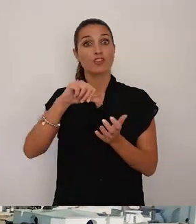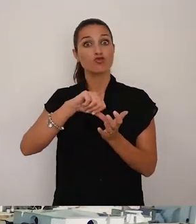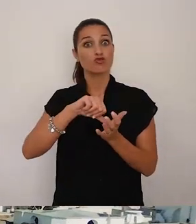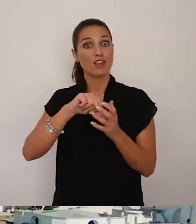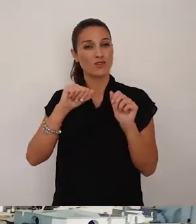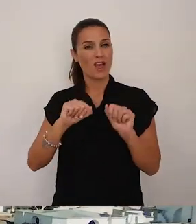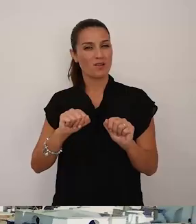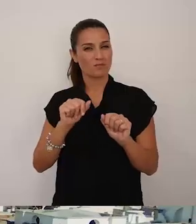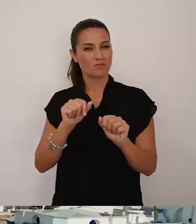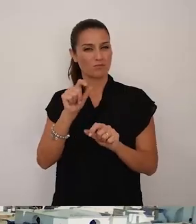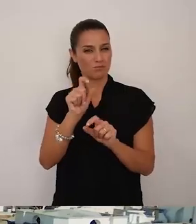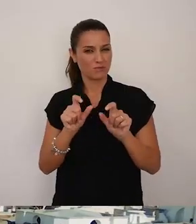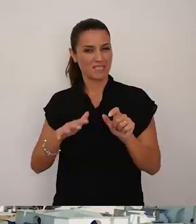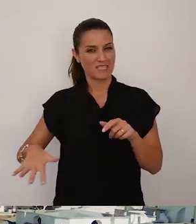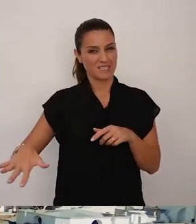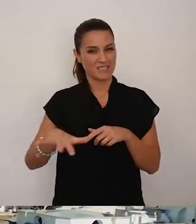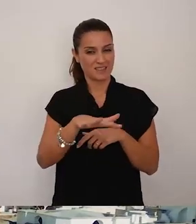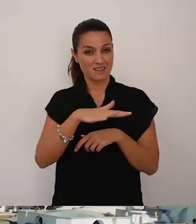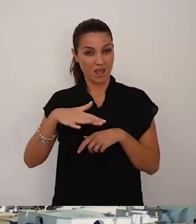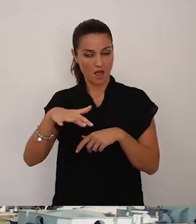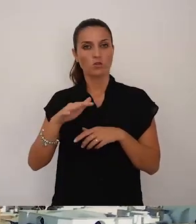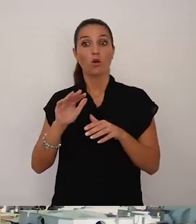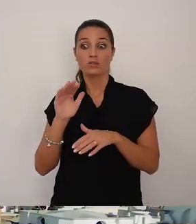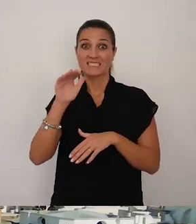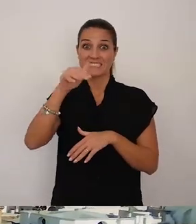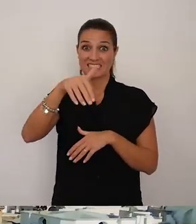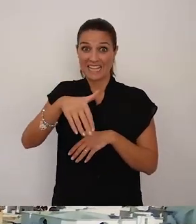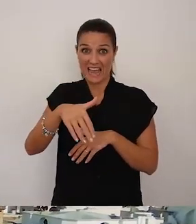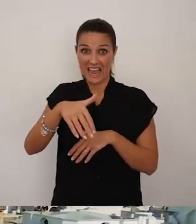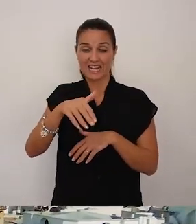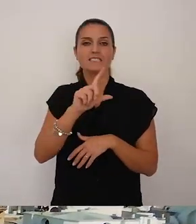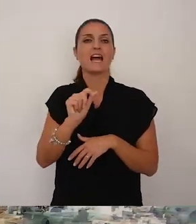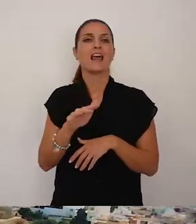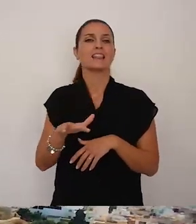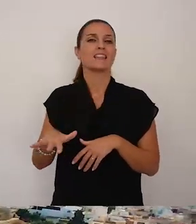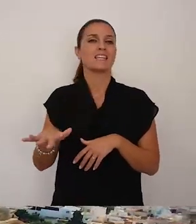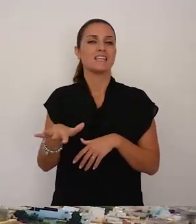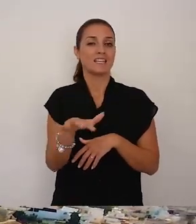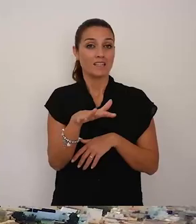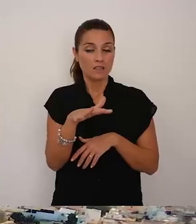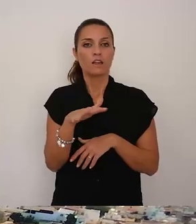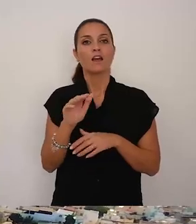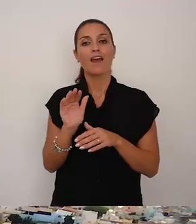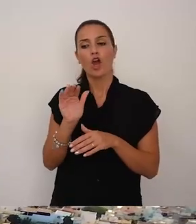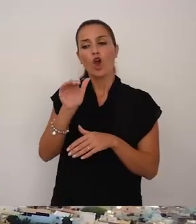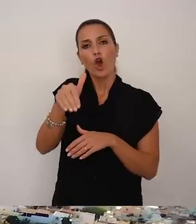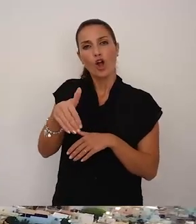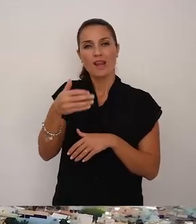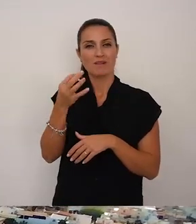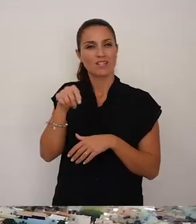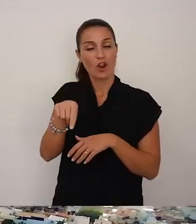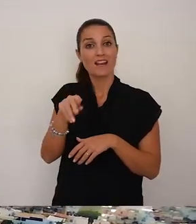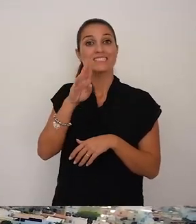Il centro abitato matinese si estende sulle propaggini delle serre salentine sud-occidentali, dove si erge il colle